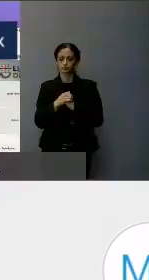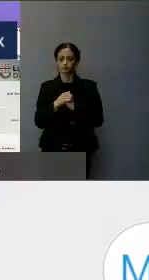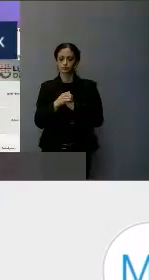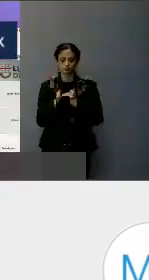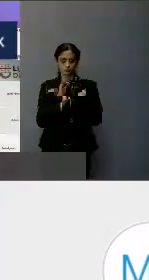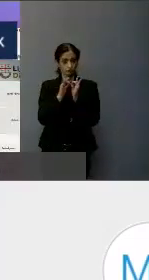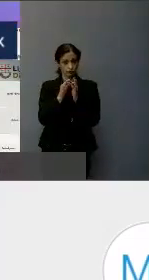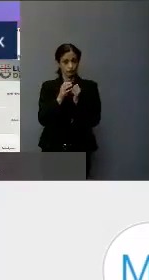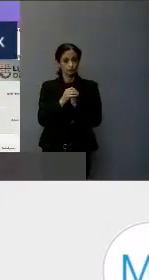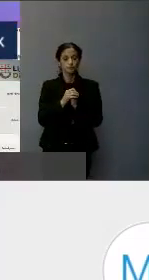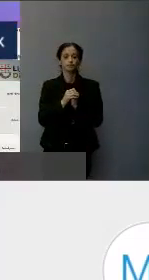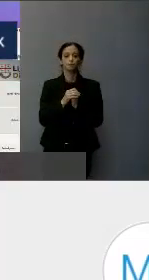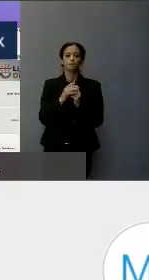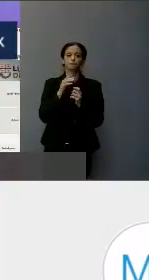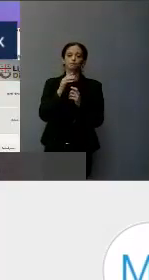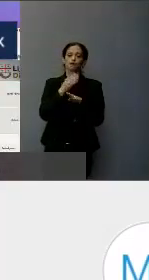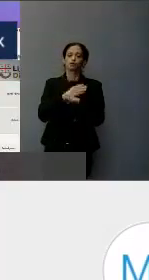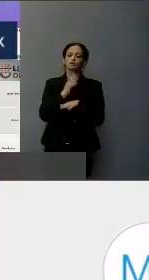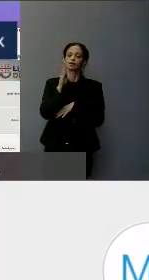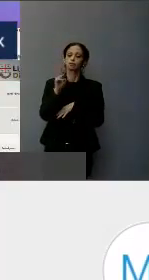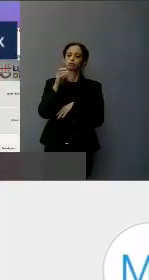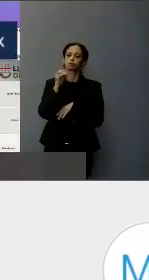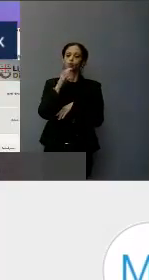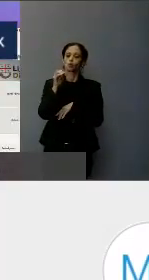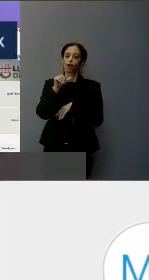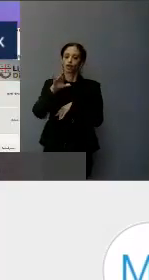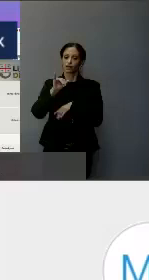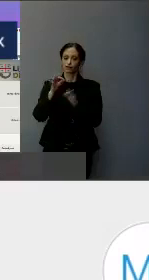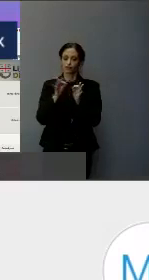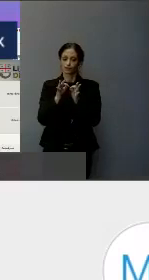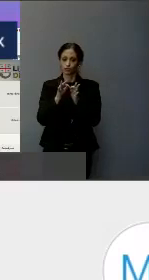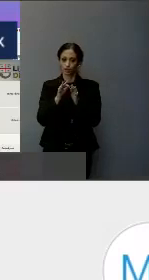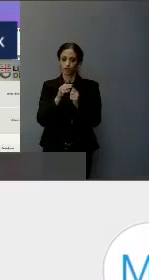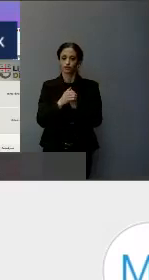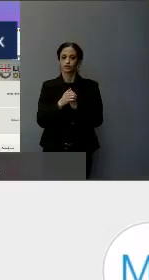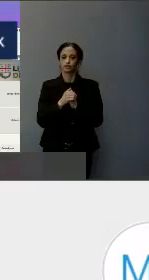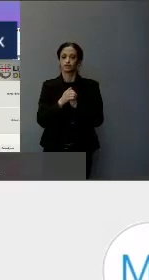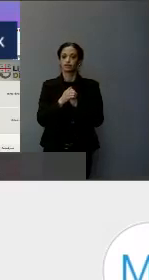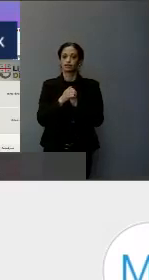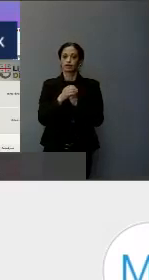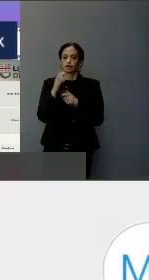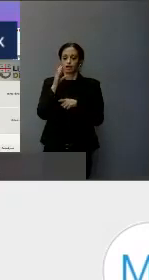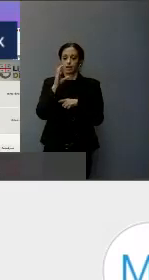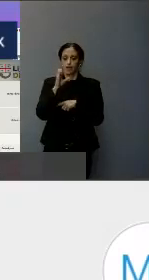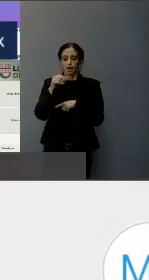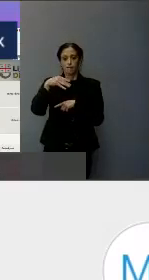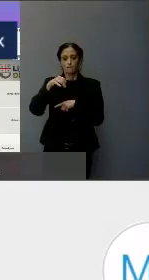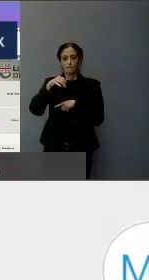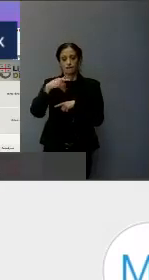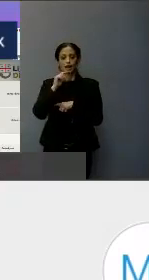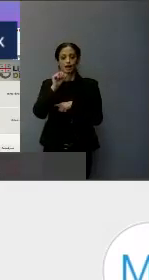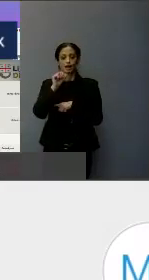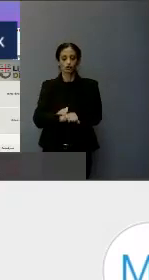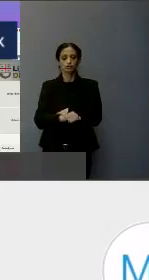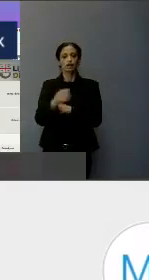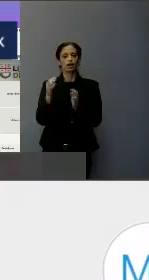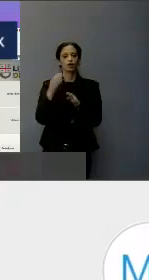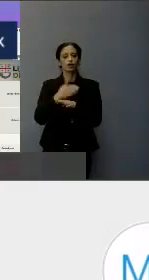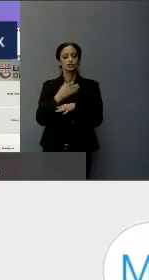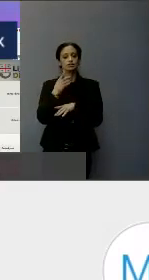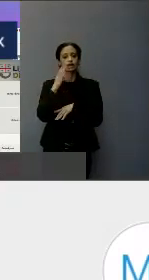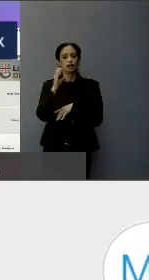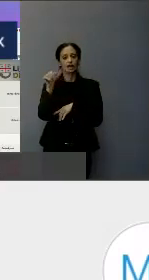favorevole consigliera bruccoleri 100 euro e consigliere campanello contrario consigliere